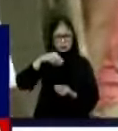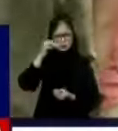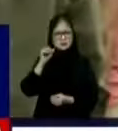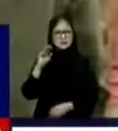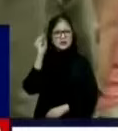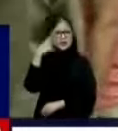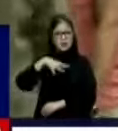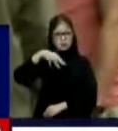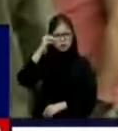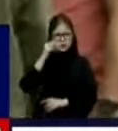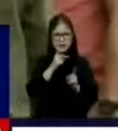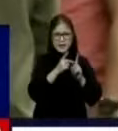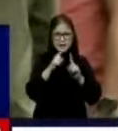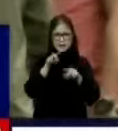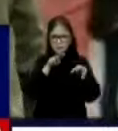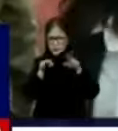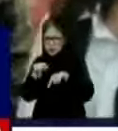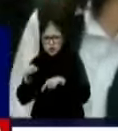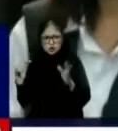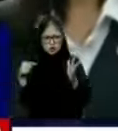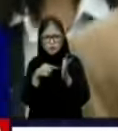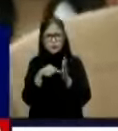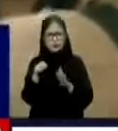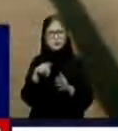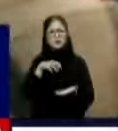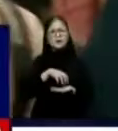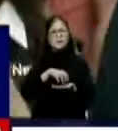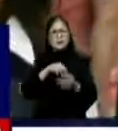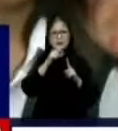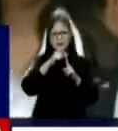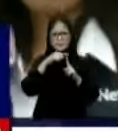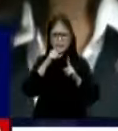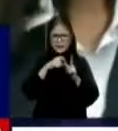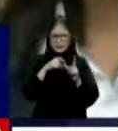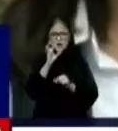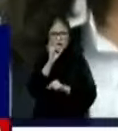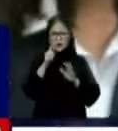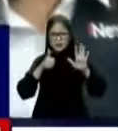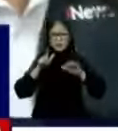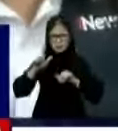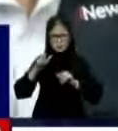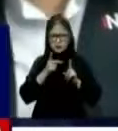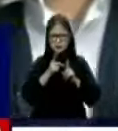Haritanu meninjau pelaksanaan pencoblosan yang berlangsung di TPS 67.